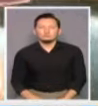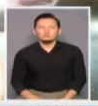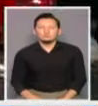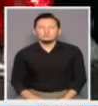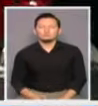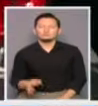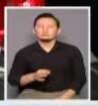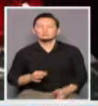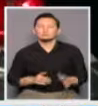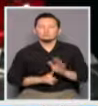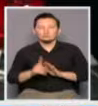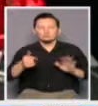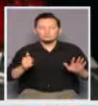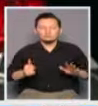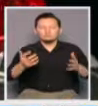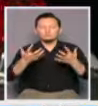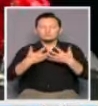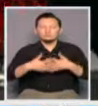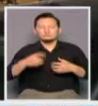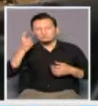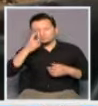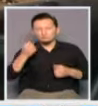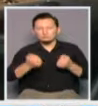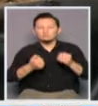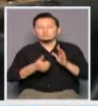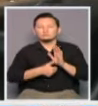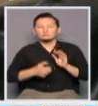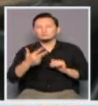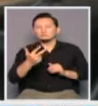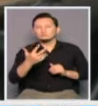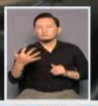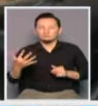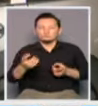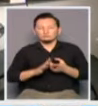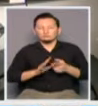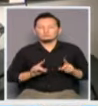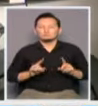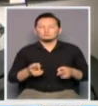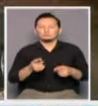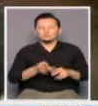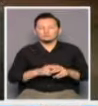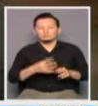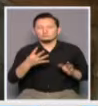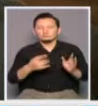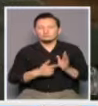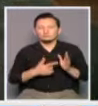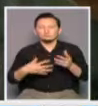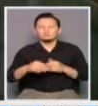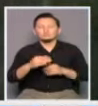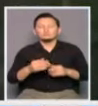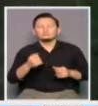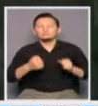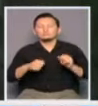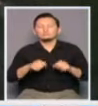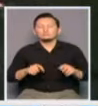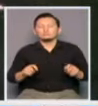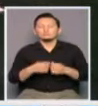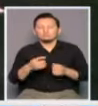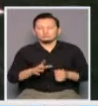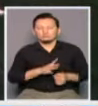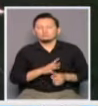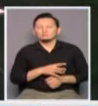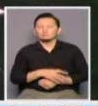Облыста жыл басынан бері ішімдік ішіп көлік басқарған 635 жүргізуші ұсталған. Олардың 47-сі бұрын жүргізуші куәлігінен